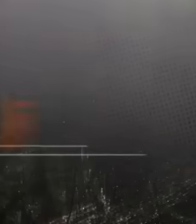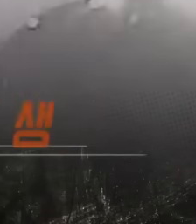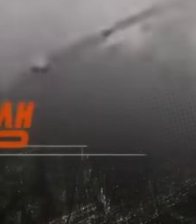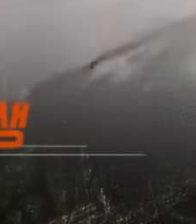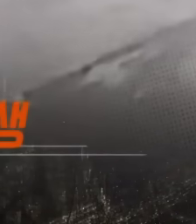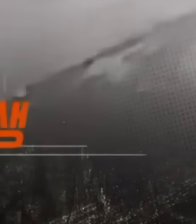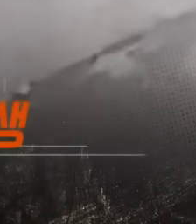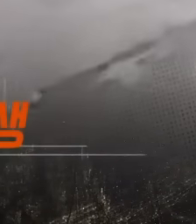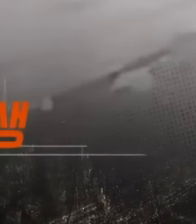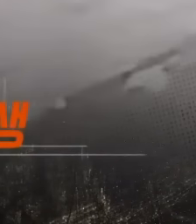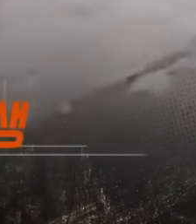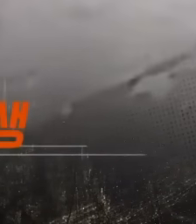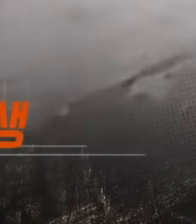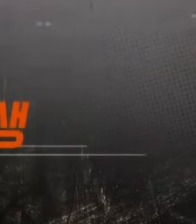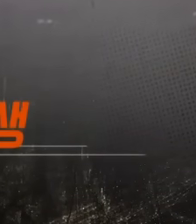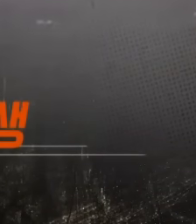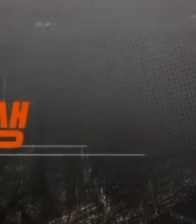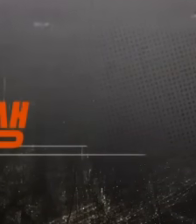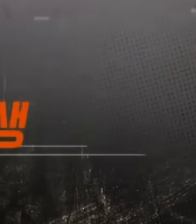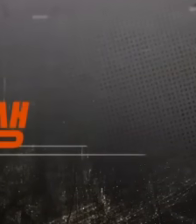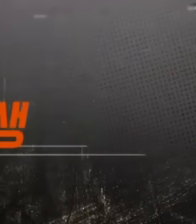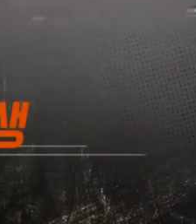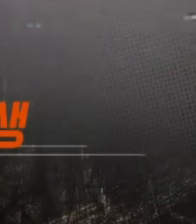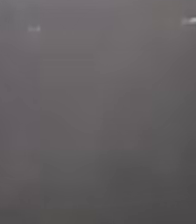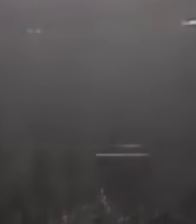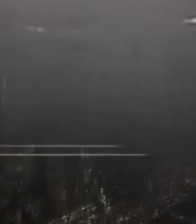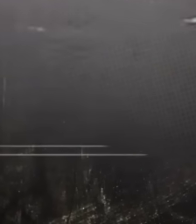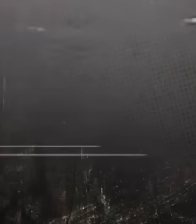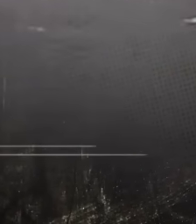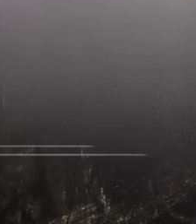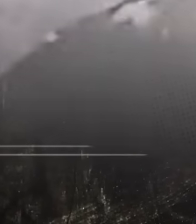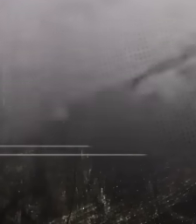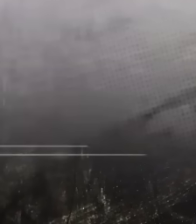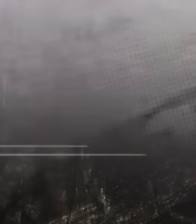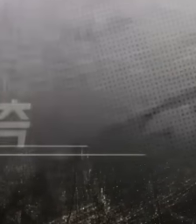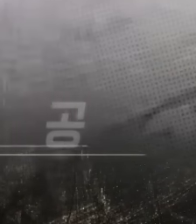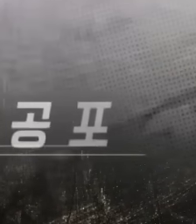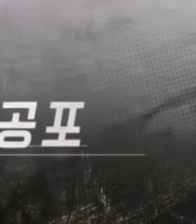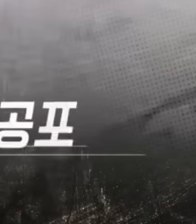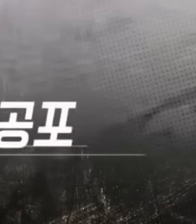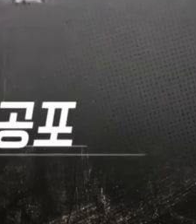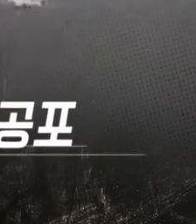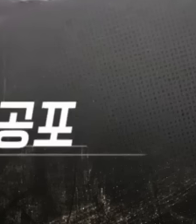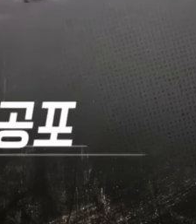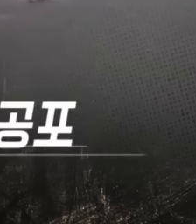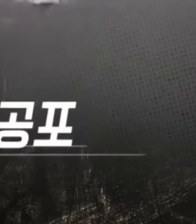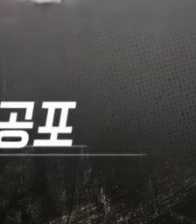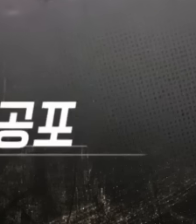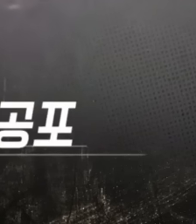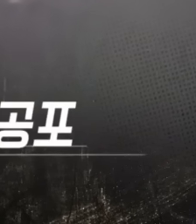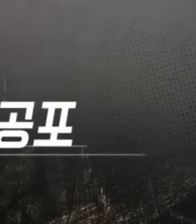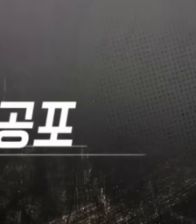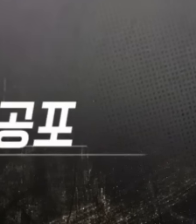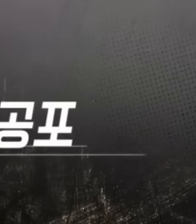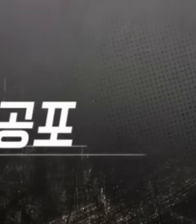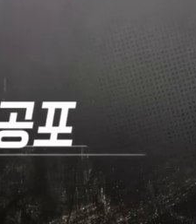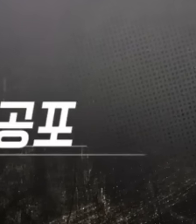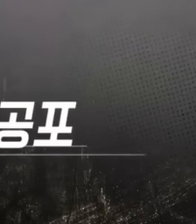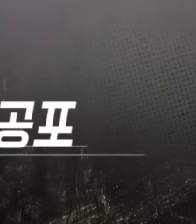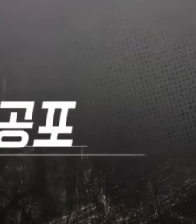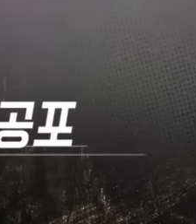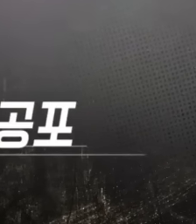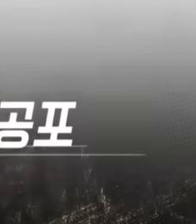시동생에게 둔기로 폭행을 당했다는 제보가 들어왔습니다. 최근 가해자의 구속영장이 기각돼 두려움에 떨고